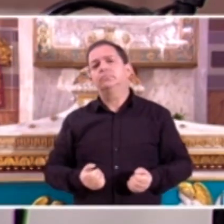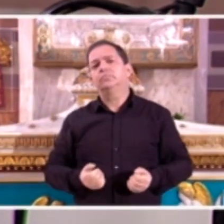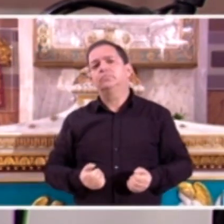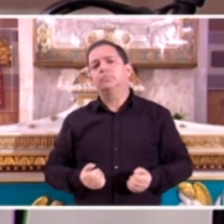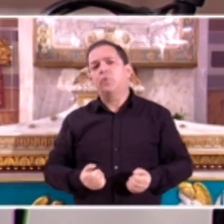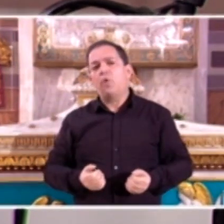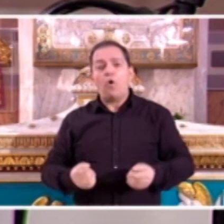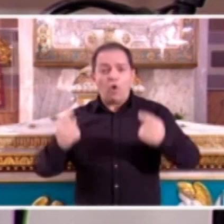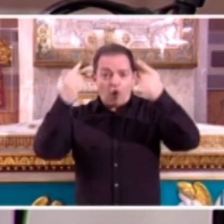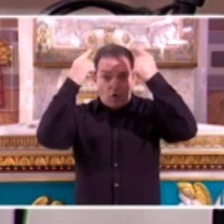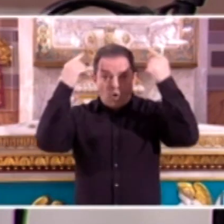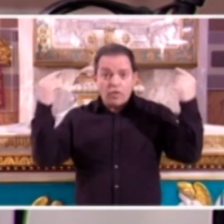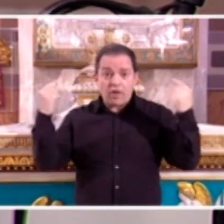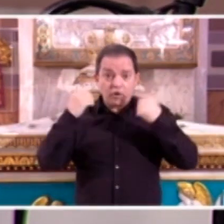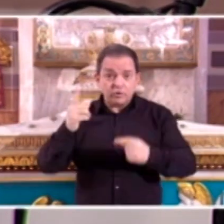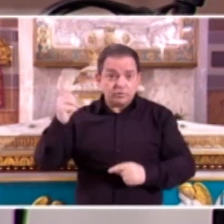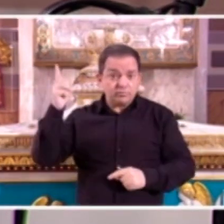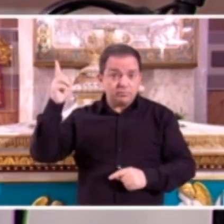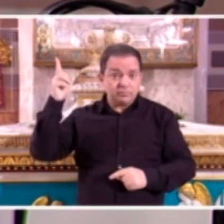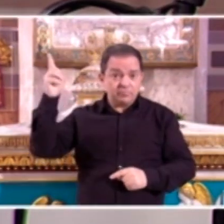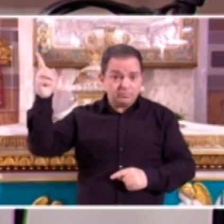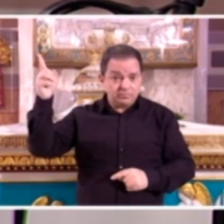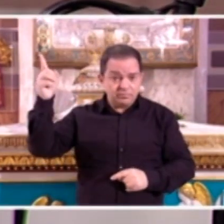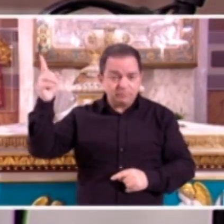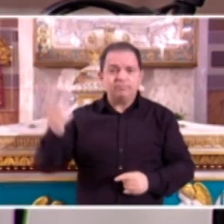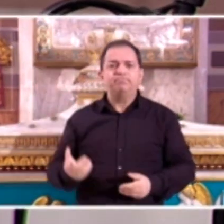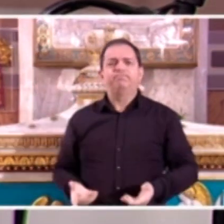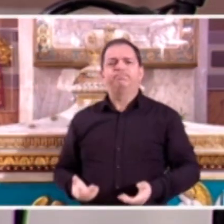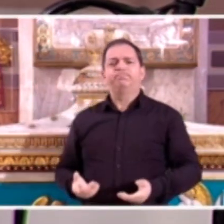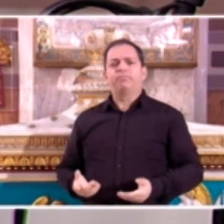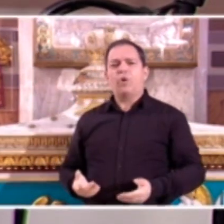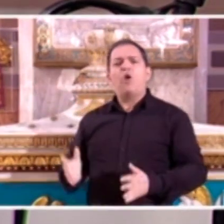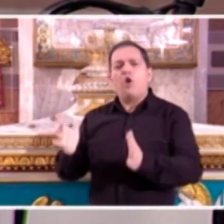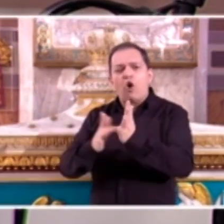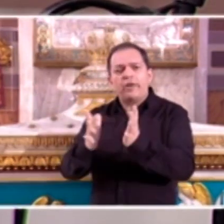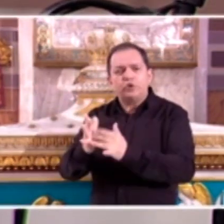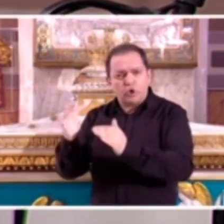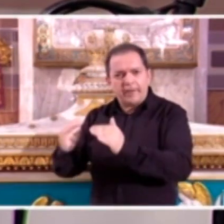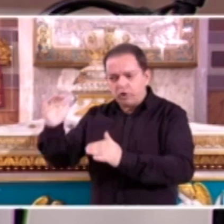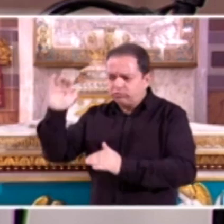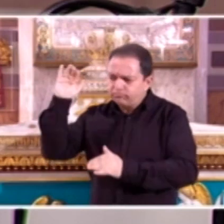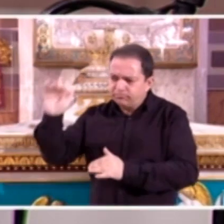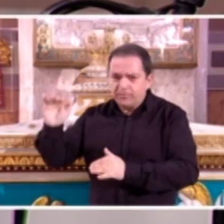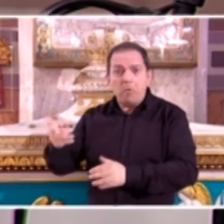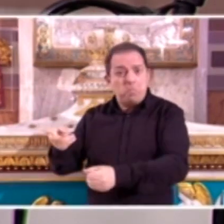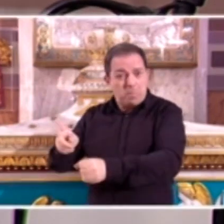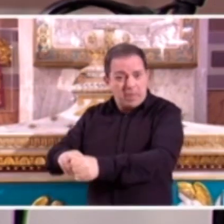Ο δε Θεός και τον Κύριον ήγηρε και